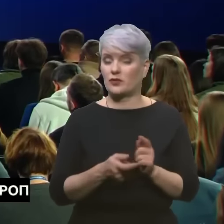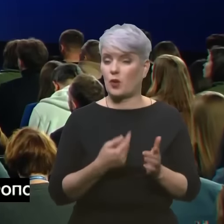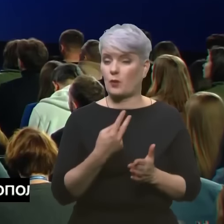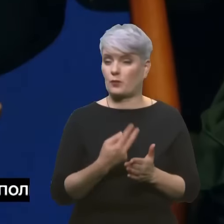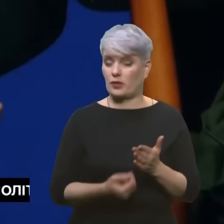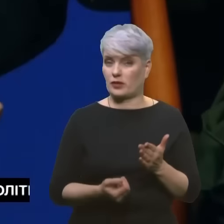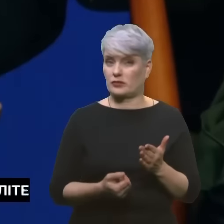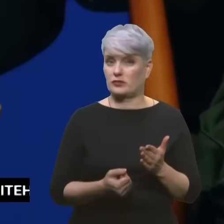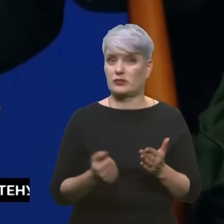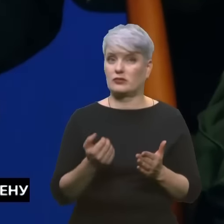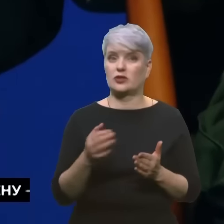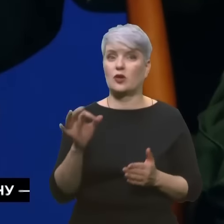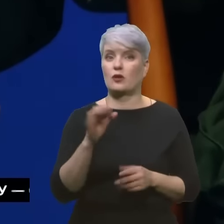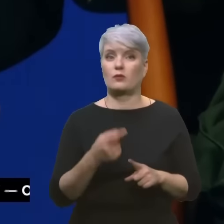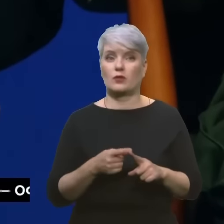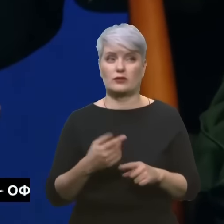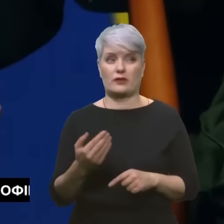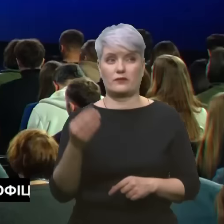ви цього приводу думаєте?